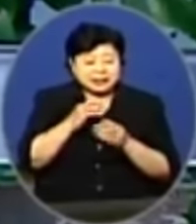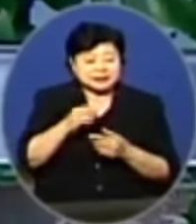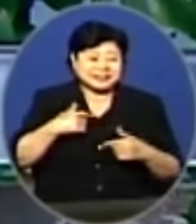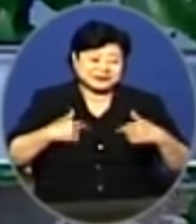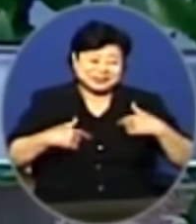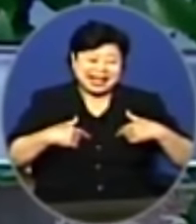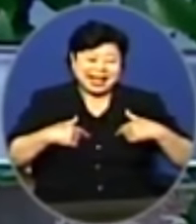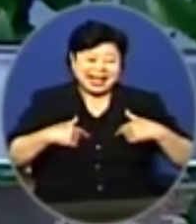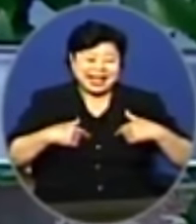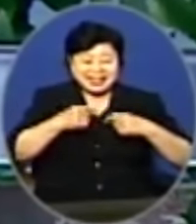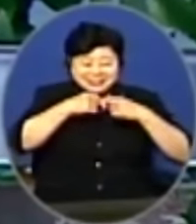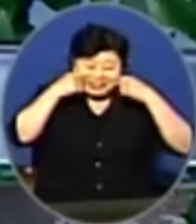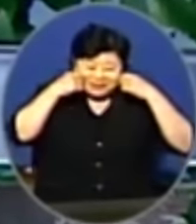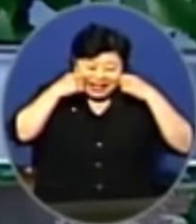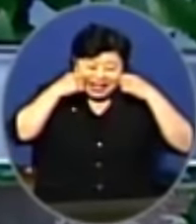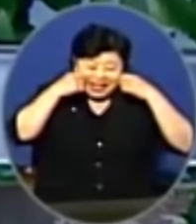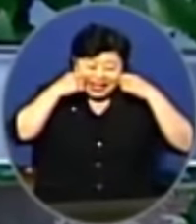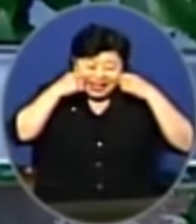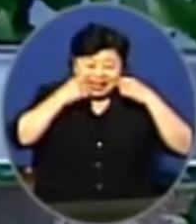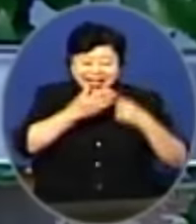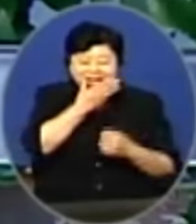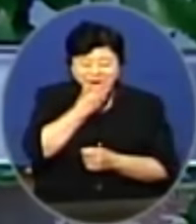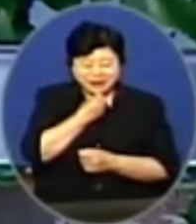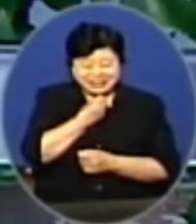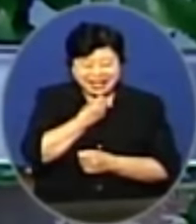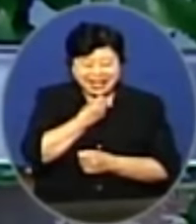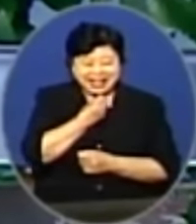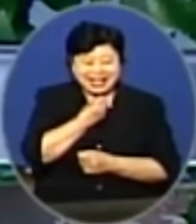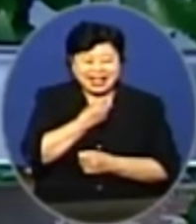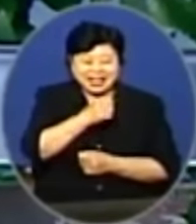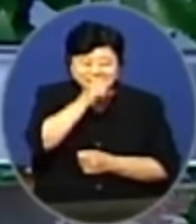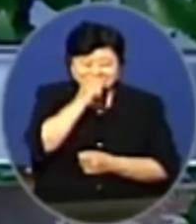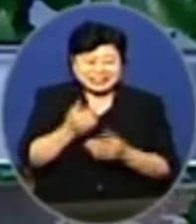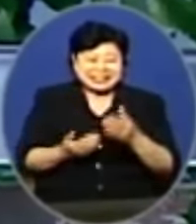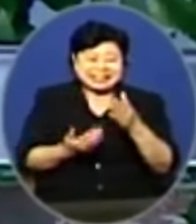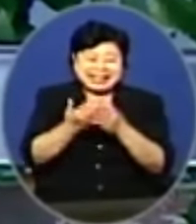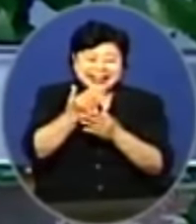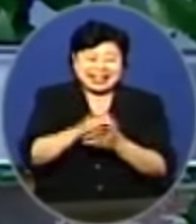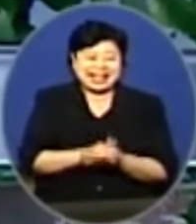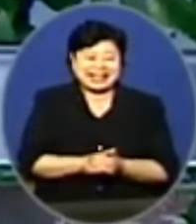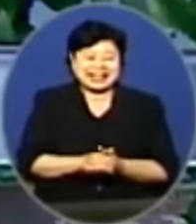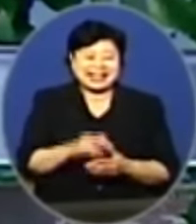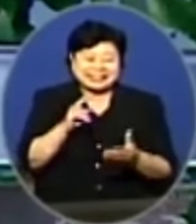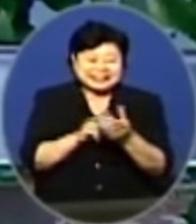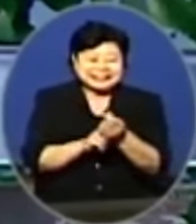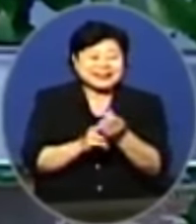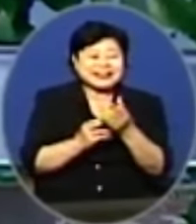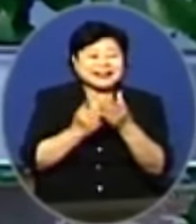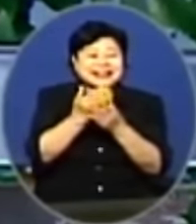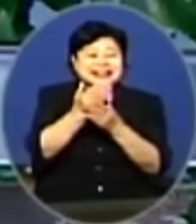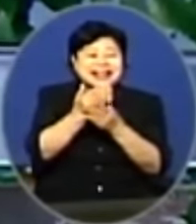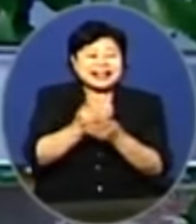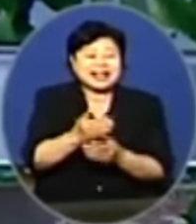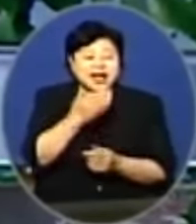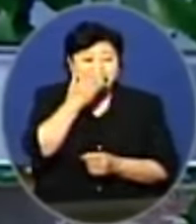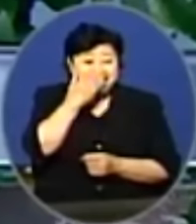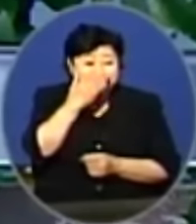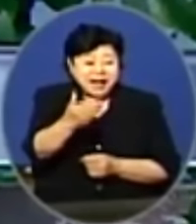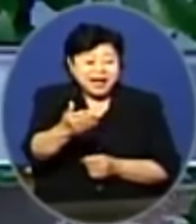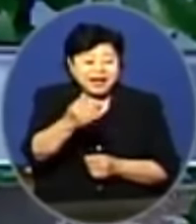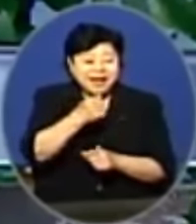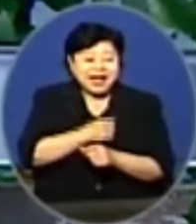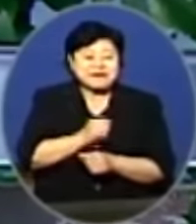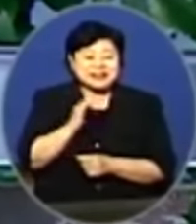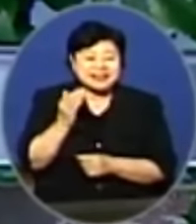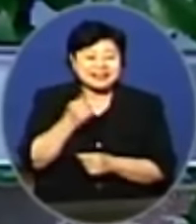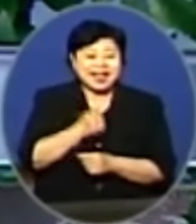기쁘다, 즐겁다, 행복하다, 좋은 일이 일어난다, 기적이 일어난다, 할 수 있다, 하면